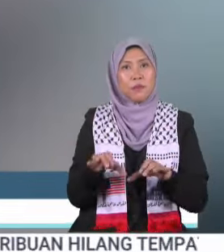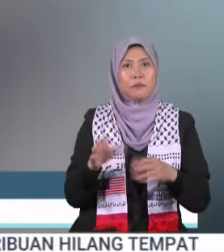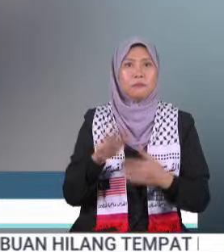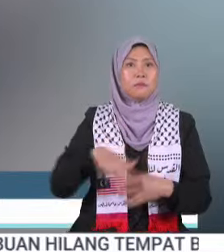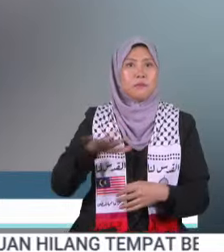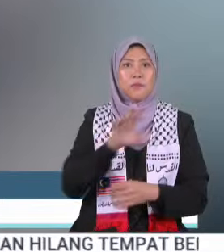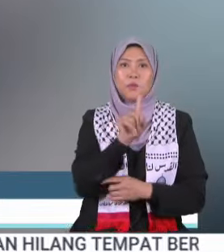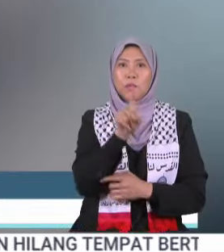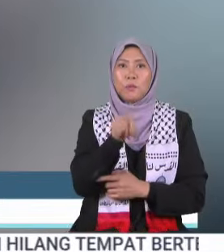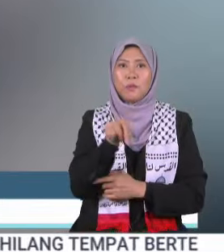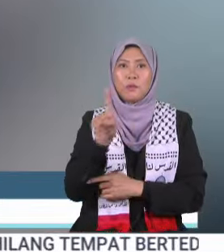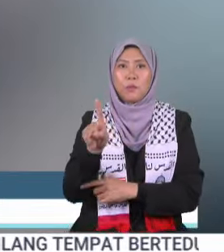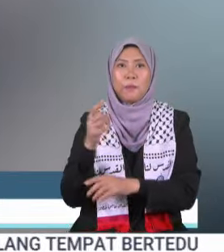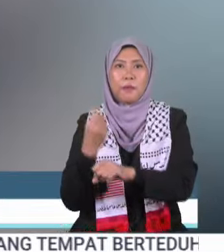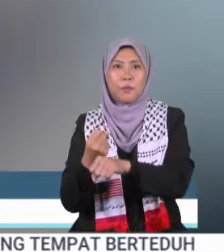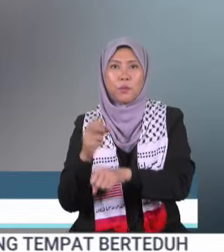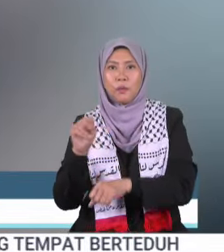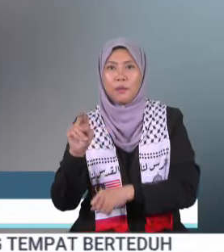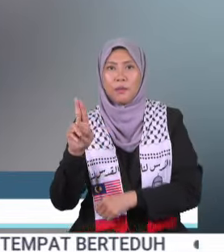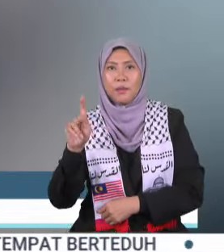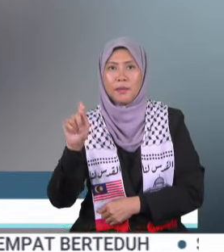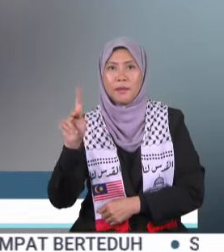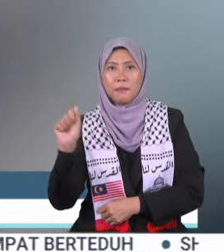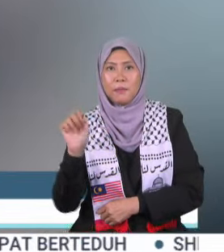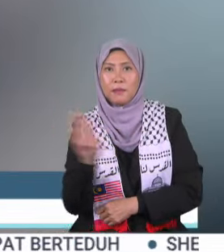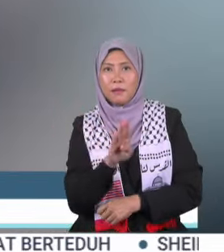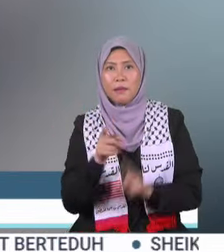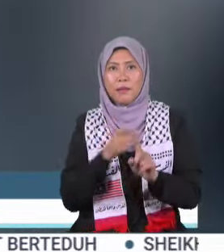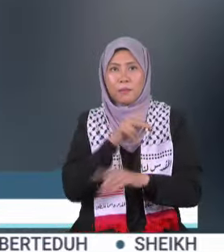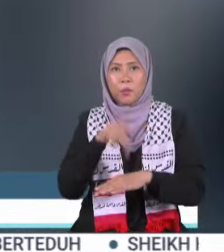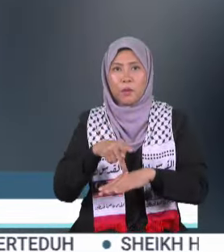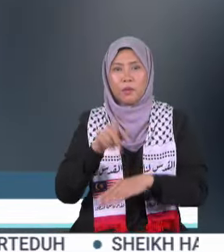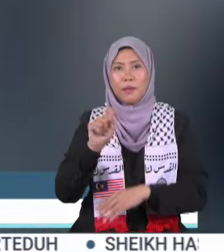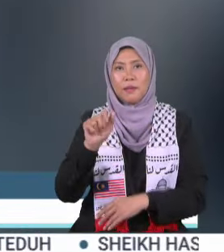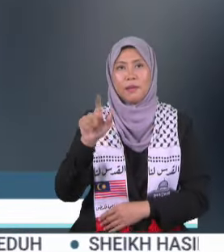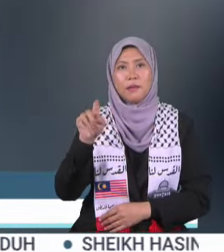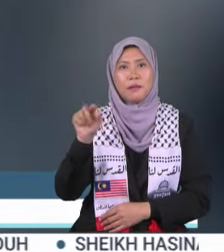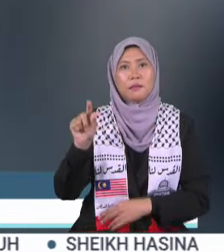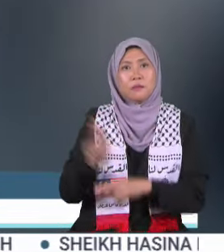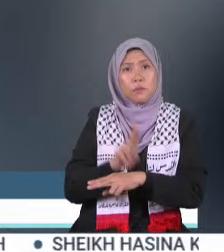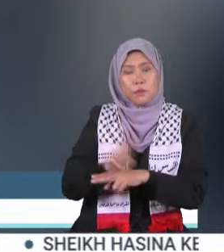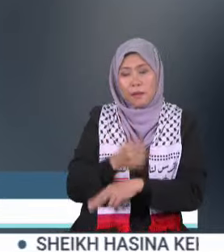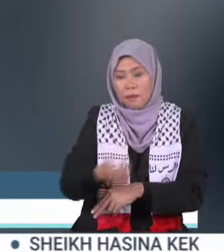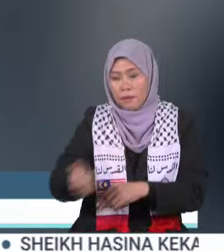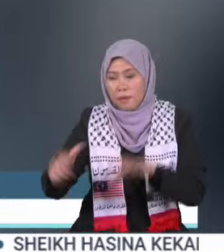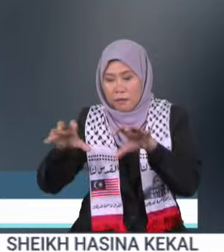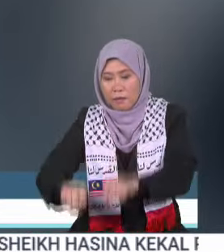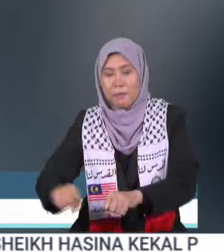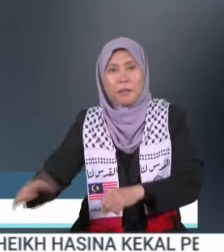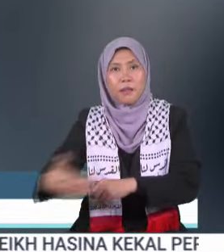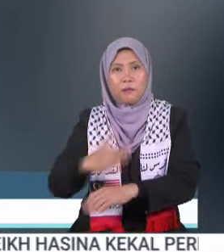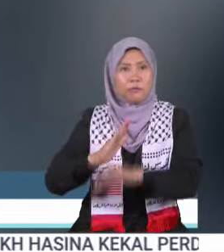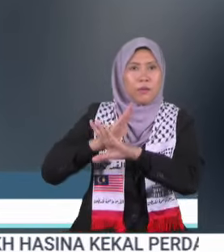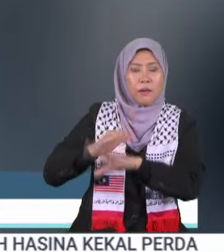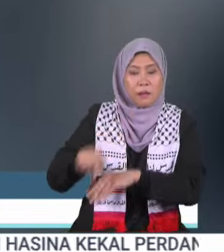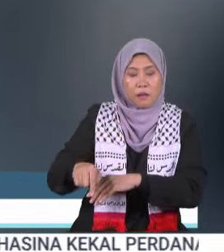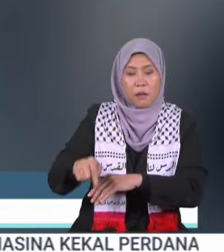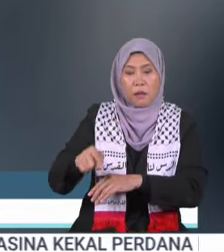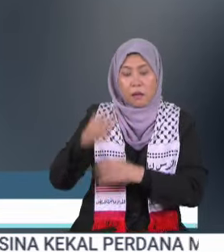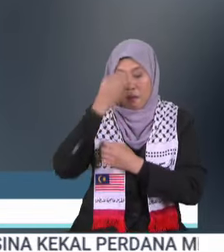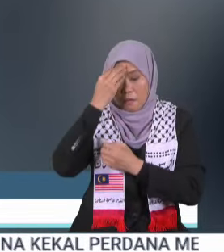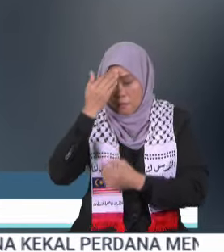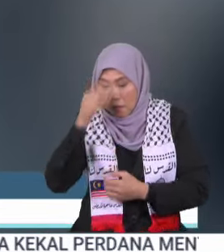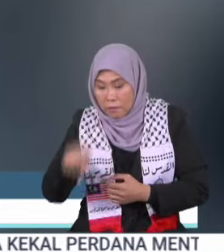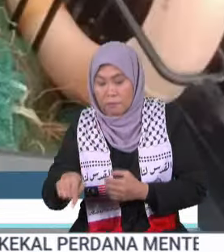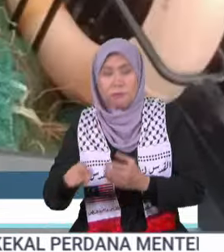sekitar 1.1 batu nautika Barat dari pulau Talang penggunaan alat menangkap ikan yang dilarang itu terbongkar